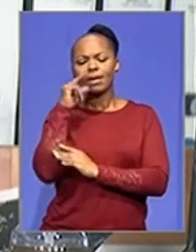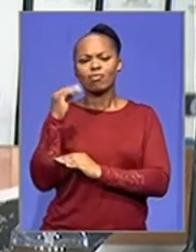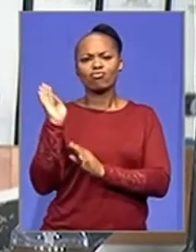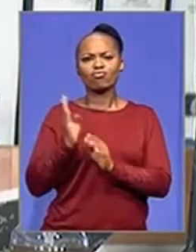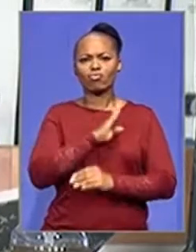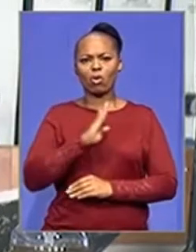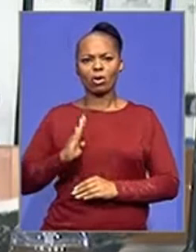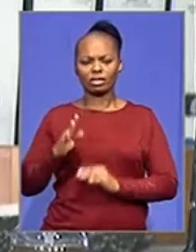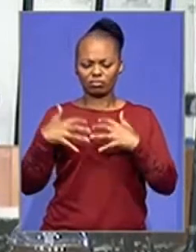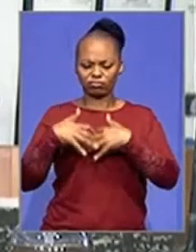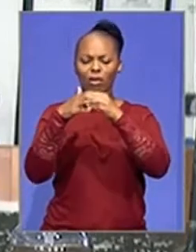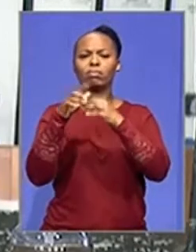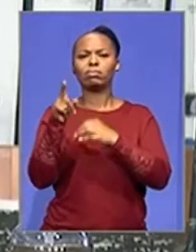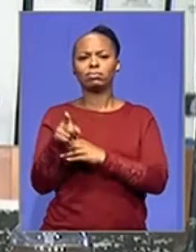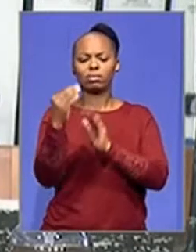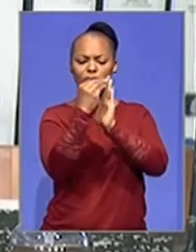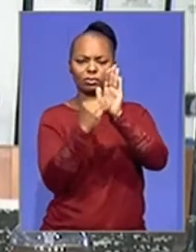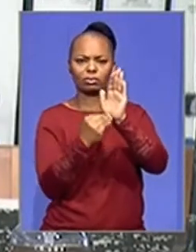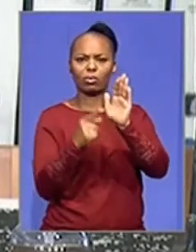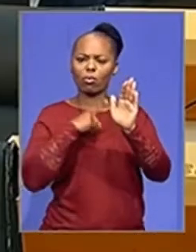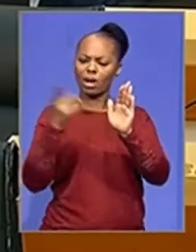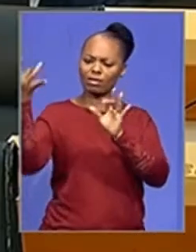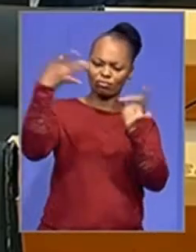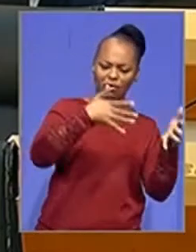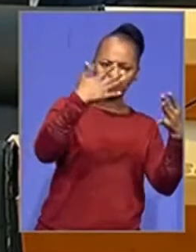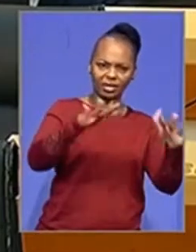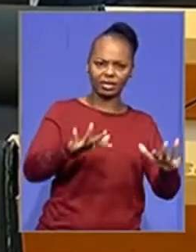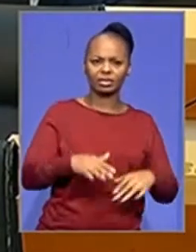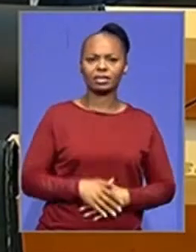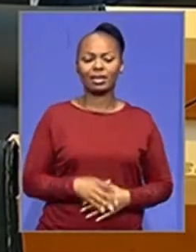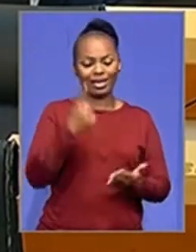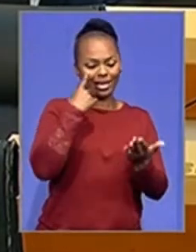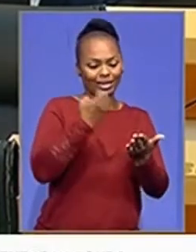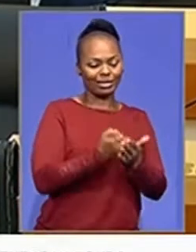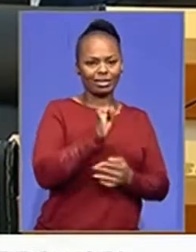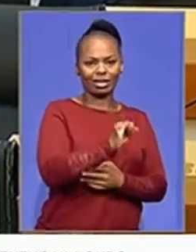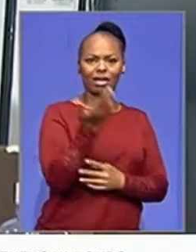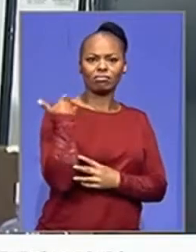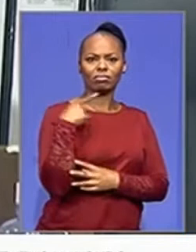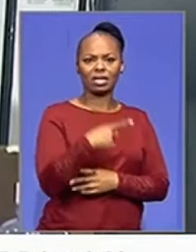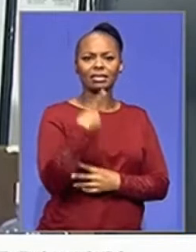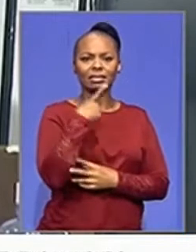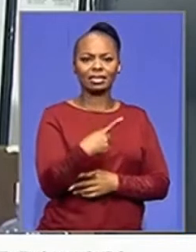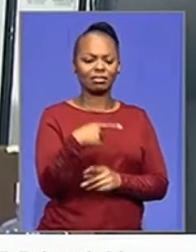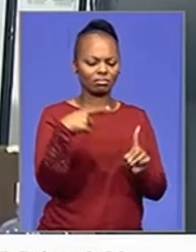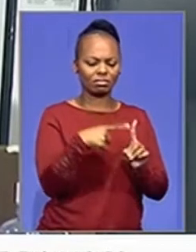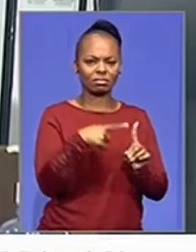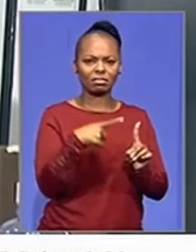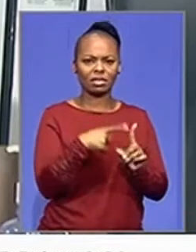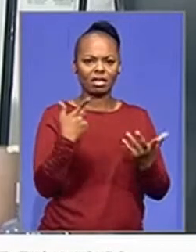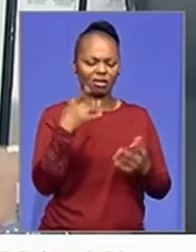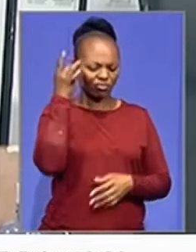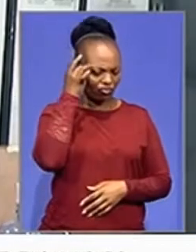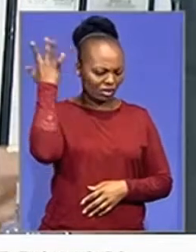Salim Esa bjale ka ge a molaetše. Se le ge bohlatse bja gagwe bja peleng bo bolela gore o hlokomologile maina